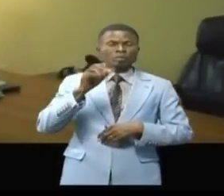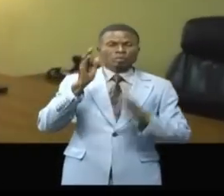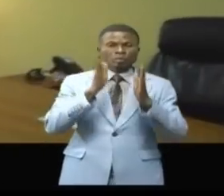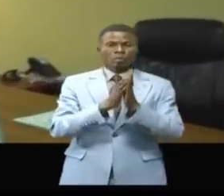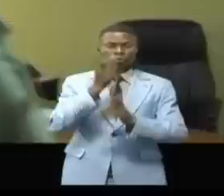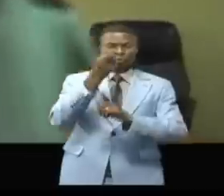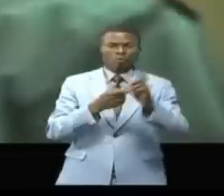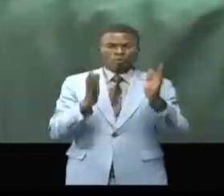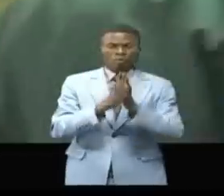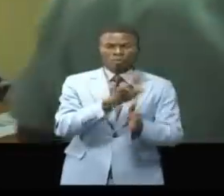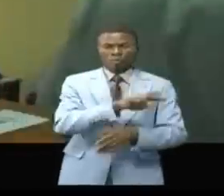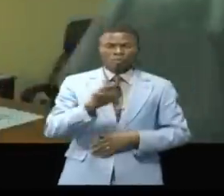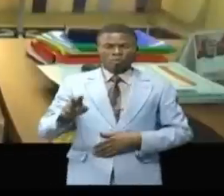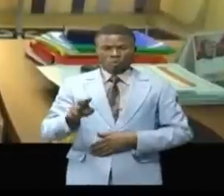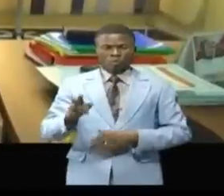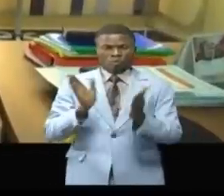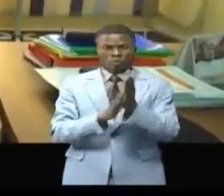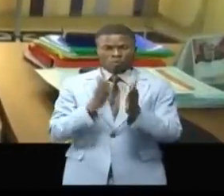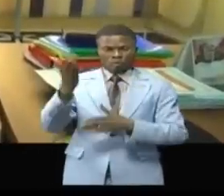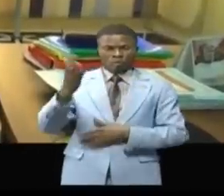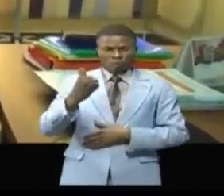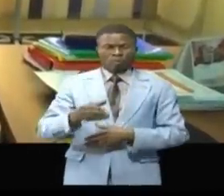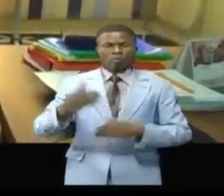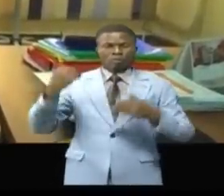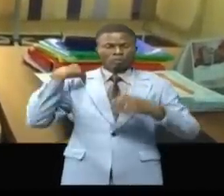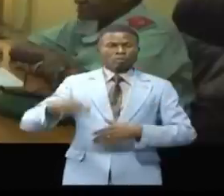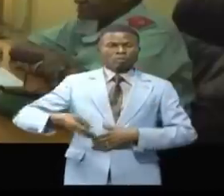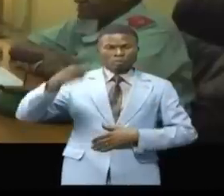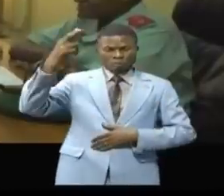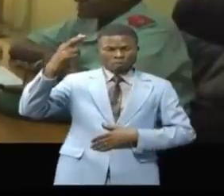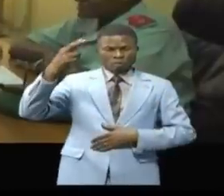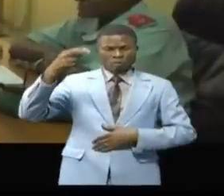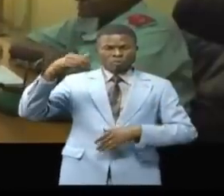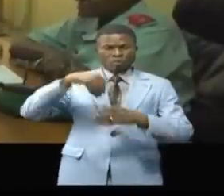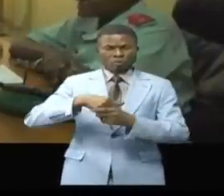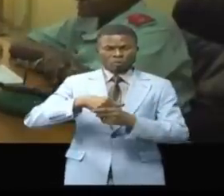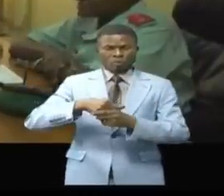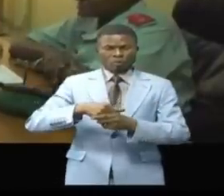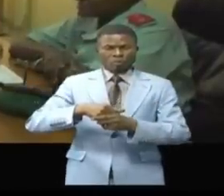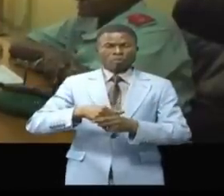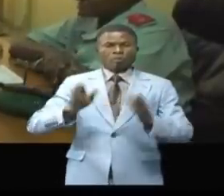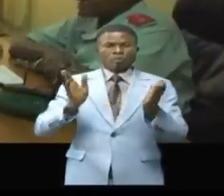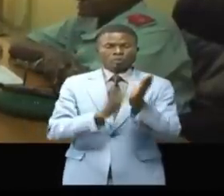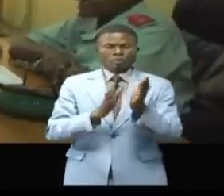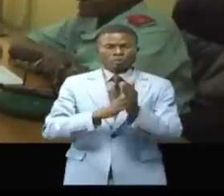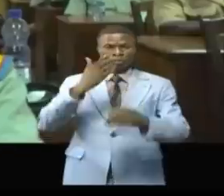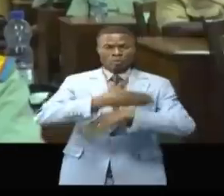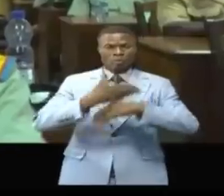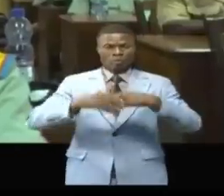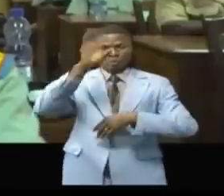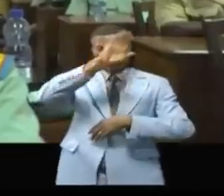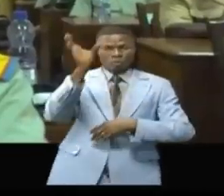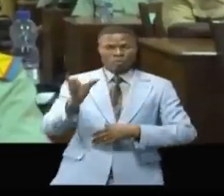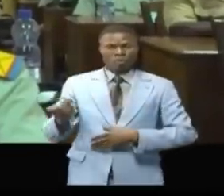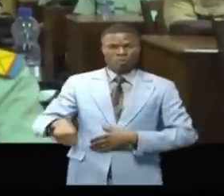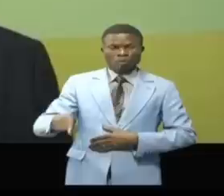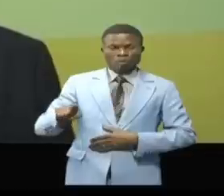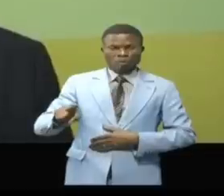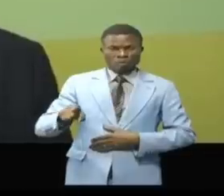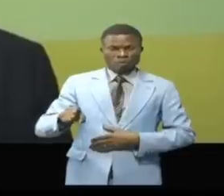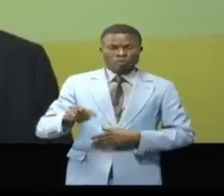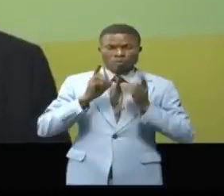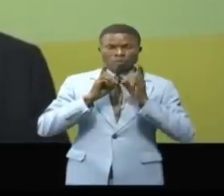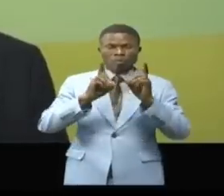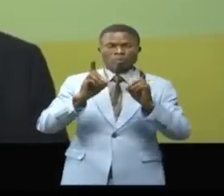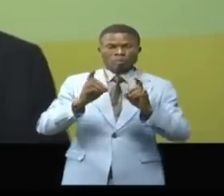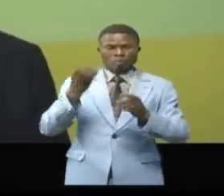cet établissement d'enseignement militaire des hauts rangs situé dans l'enceinte du Tchèzde, implanté dans la commune de la Gombe. Dans son mot d'adieu,